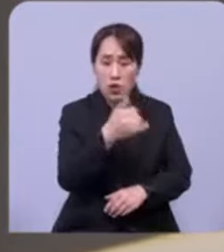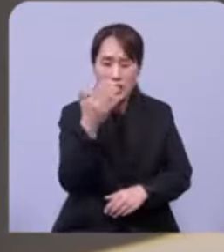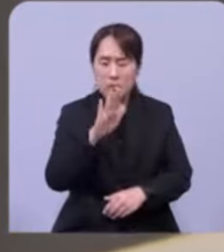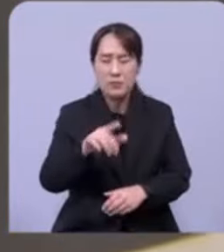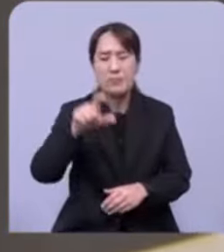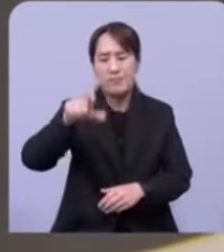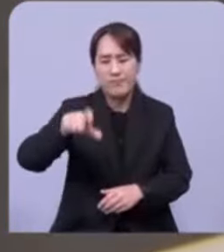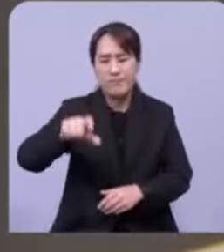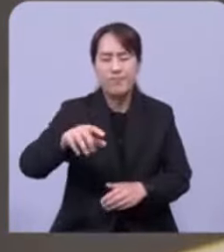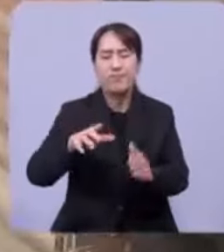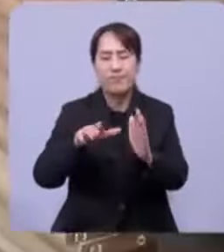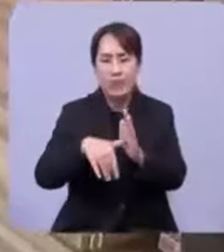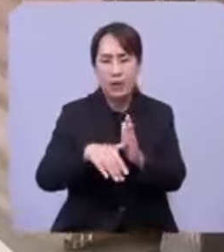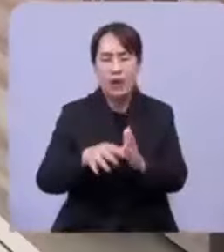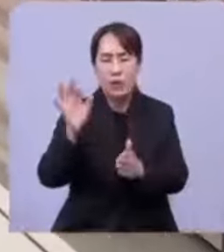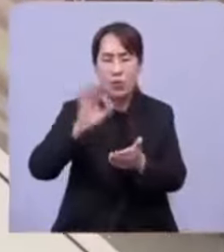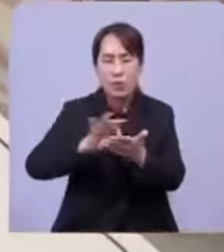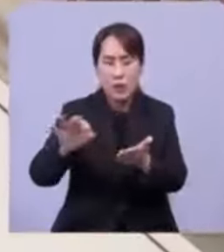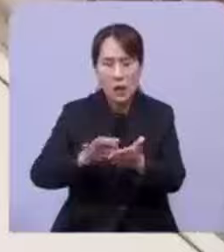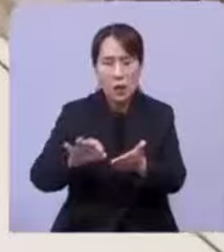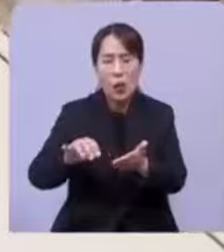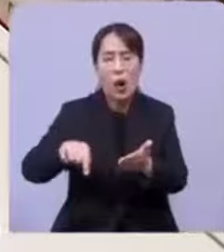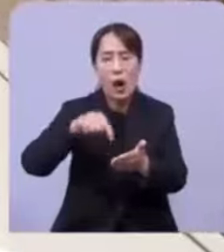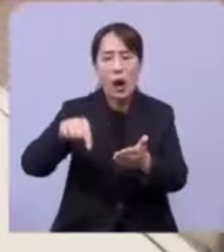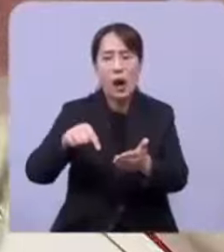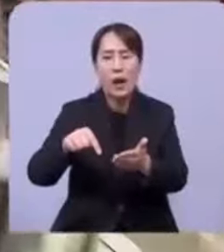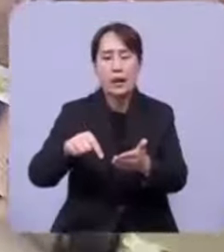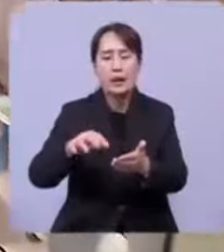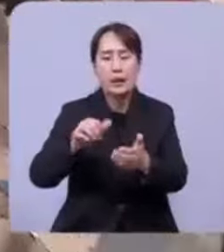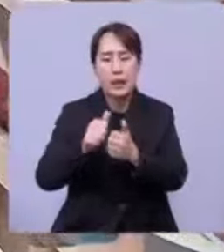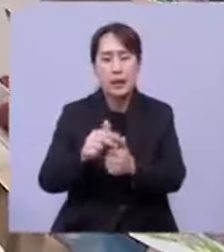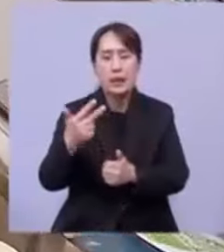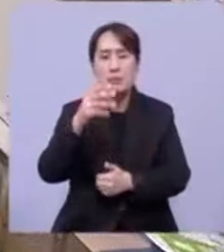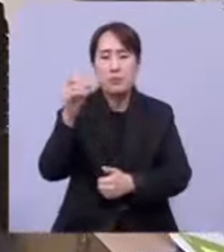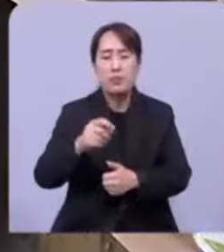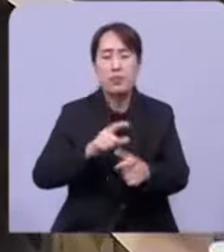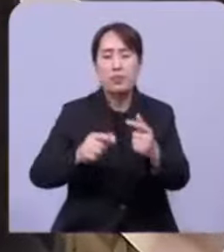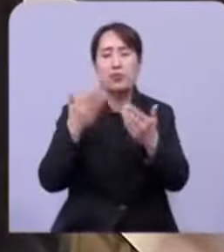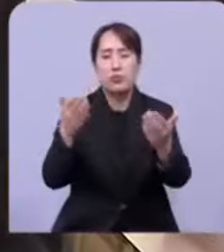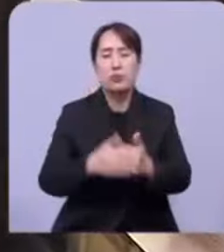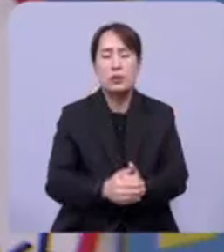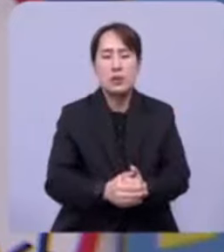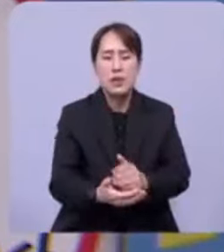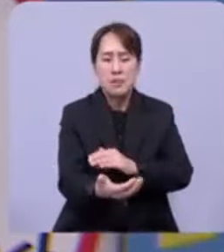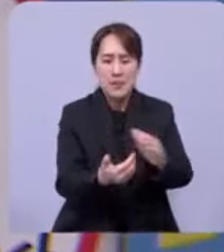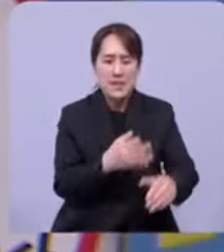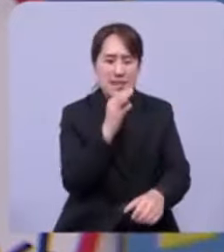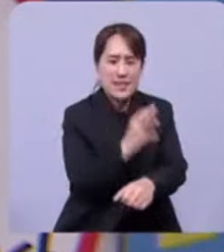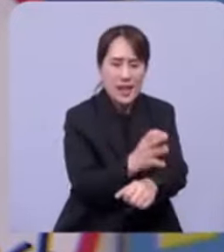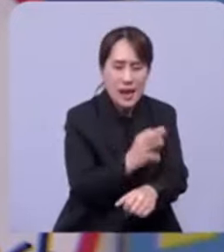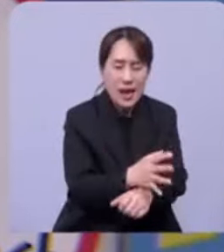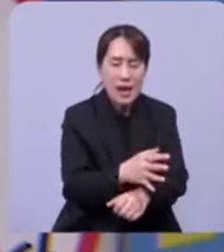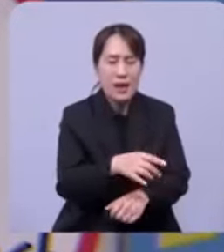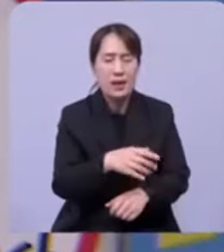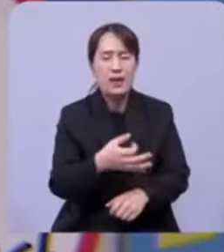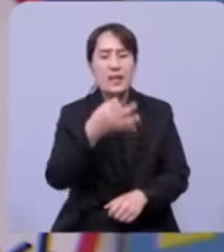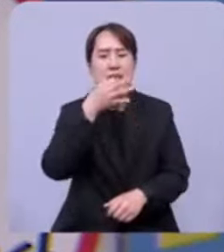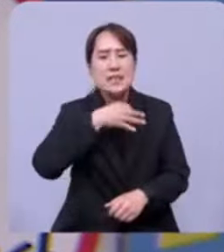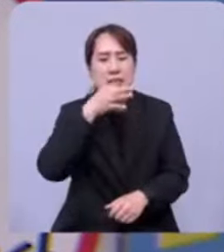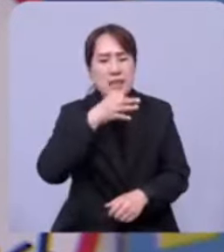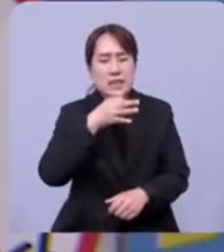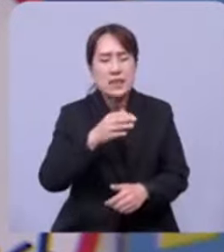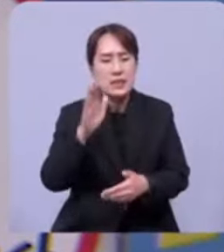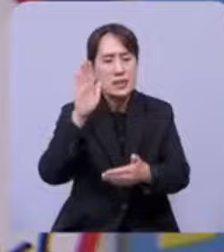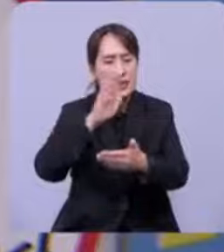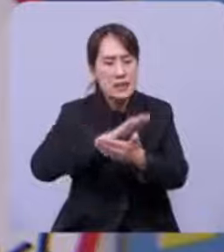결제할 때마다 지출금액의 7% 적립됩니다 사재 기식 충전으로 인센티브 예산이 미리 소진되는